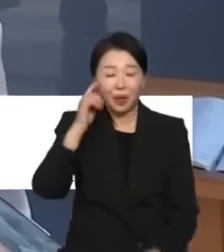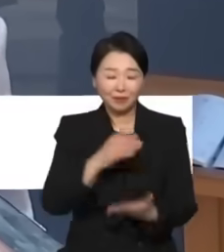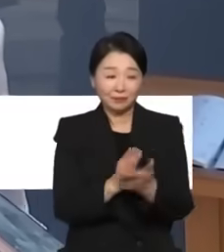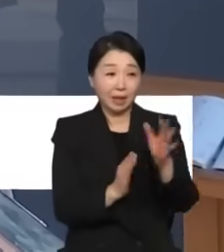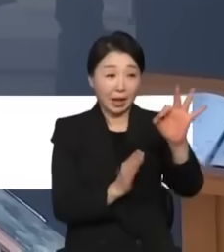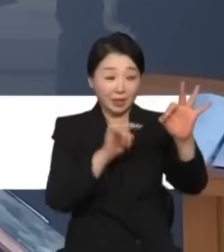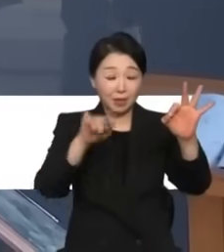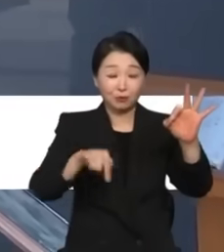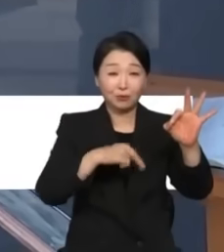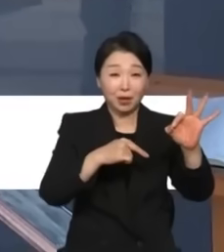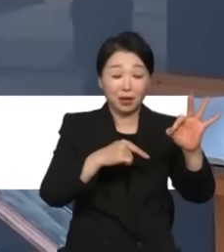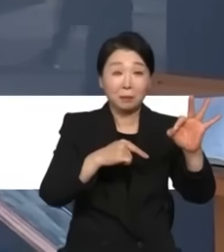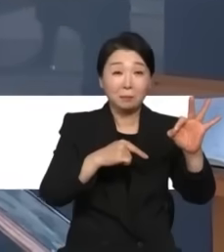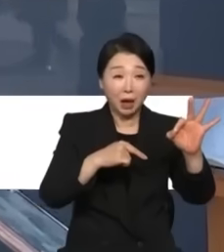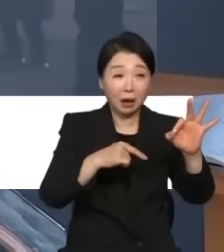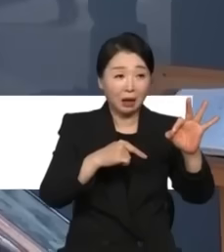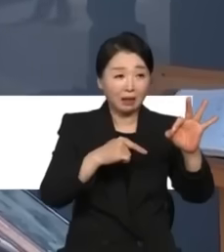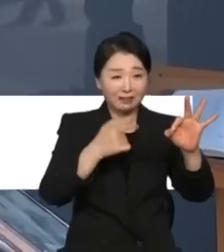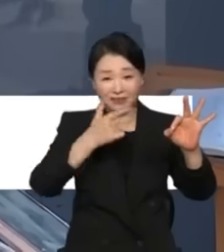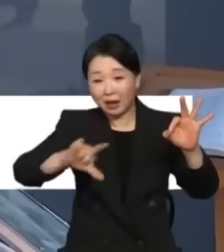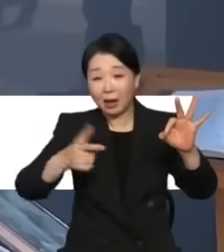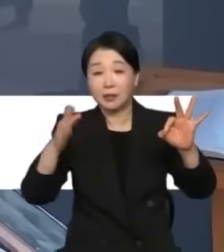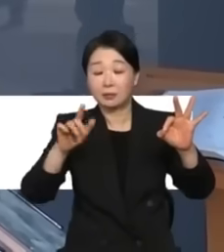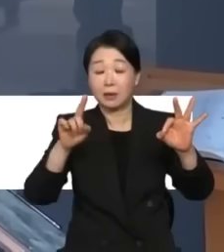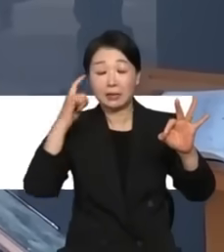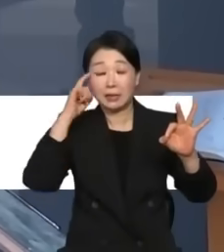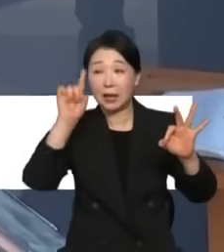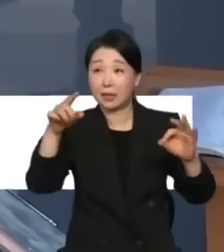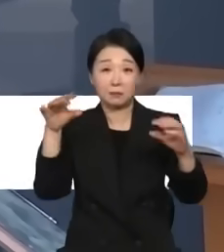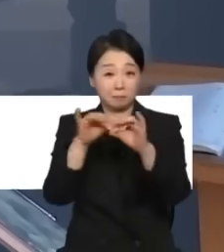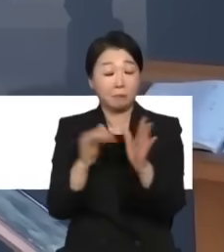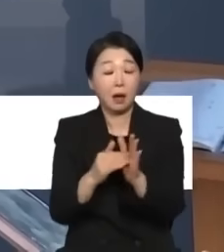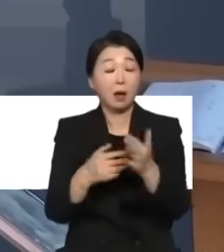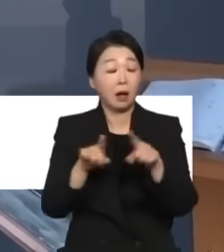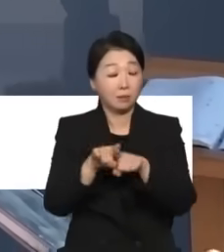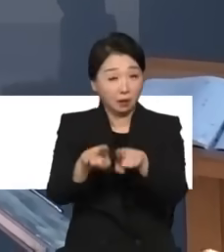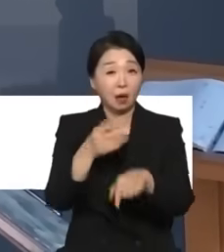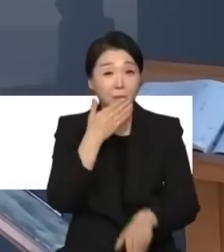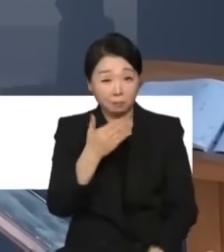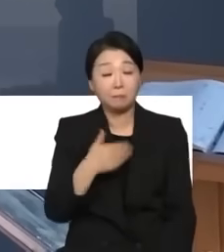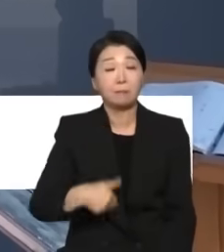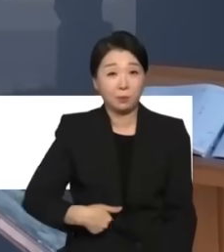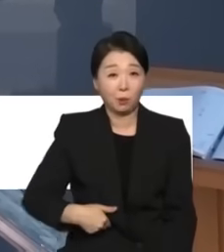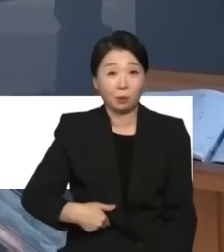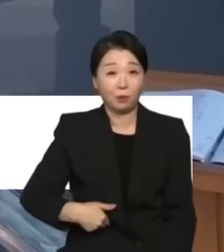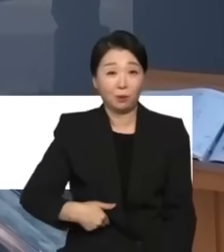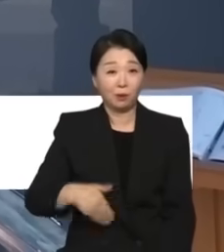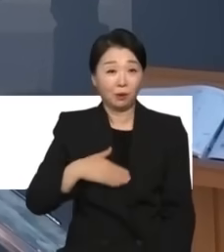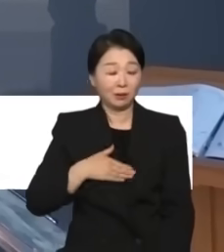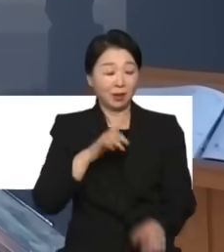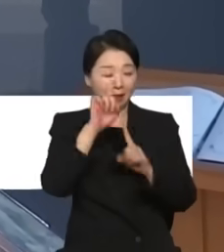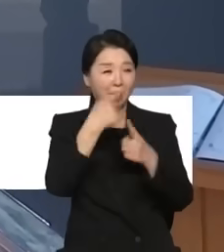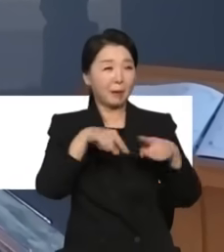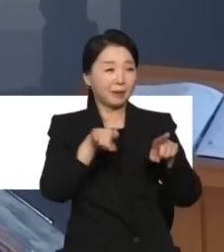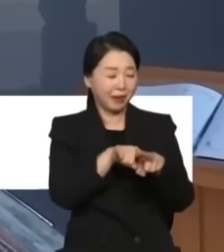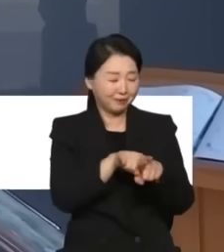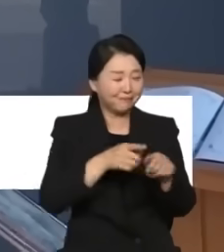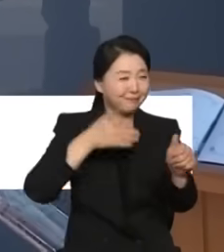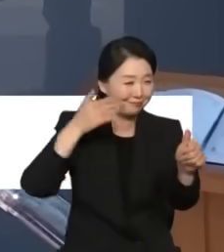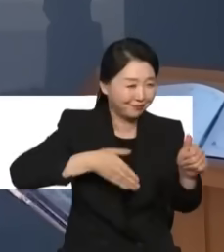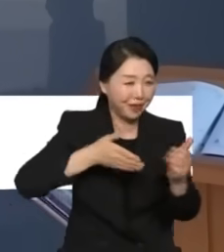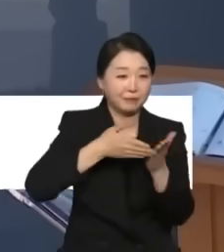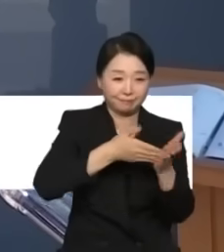이견이 있더라도 한 가지 생각이 같은 분들이라면 같이 가는 게 필요하다고 생각합니다. 이상민 의원님께 저랑 같이 가달라고 다시